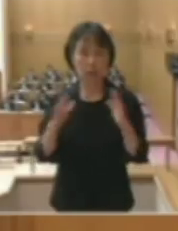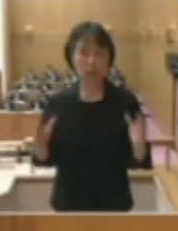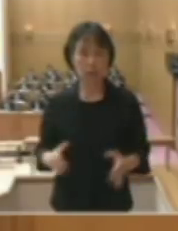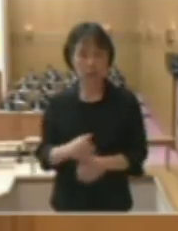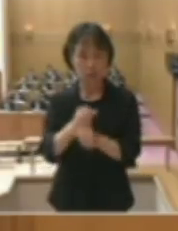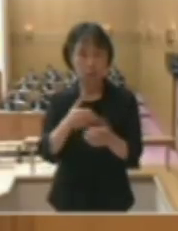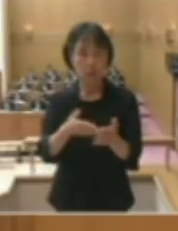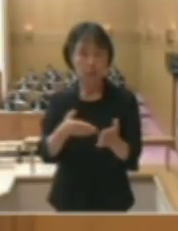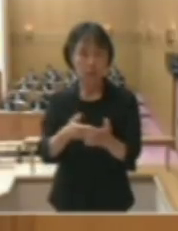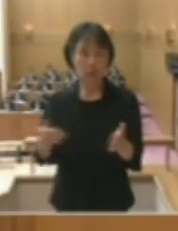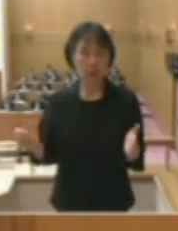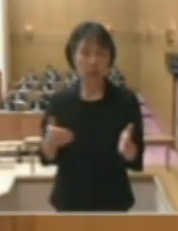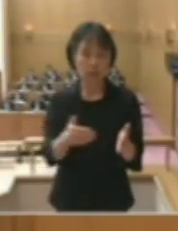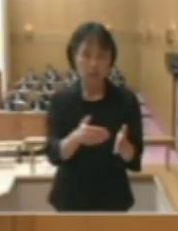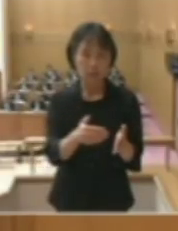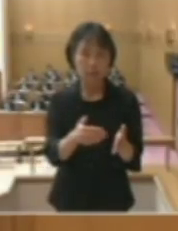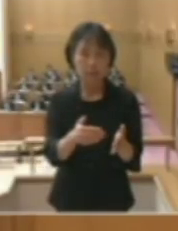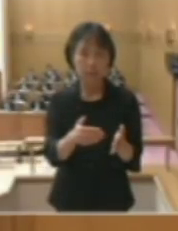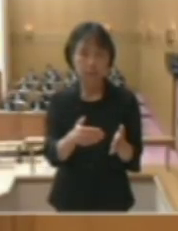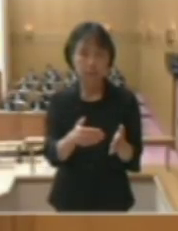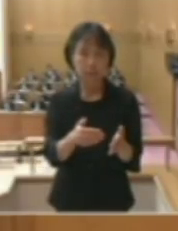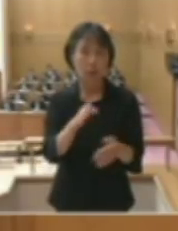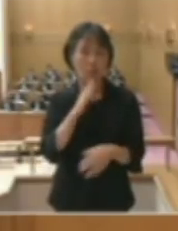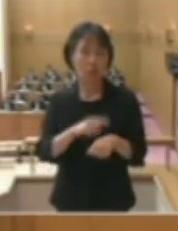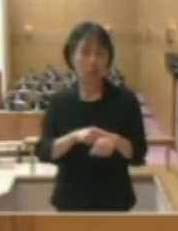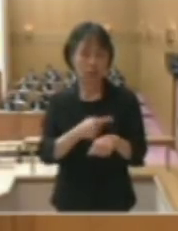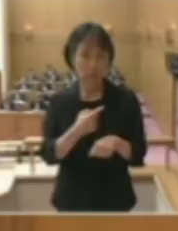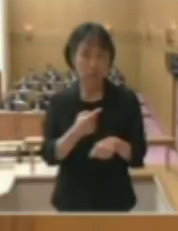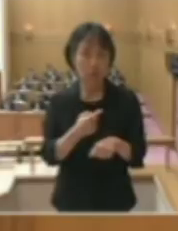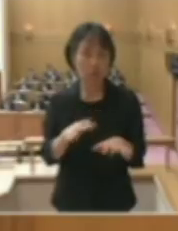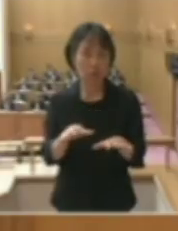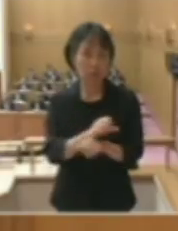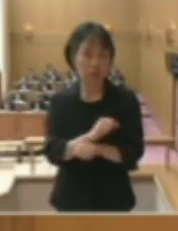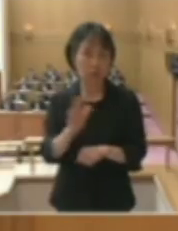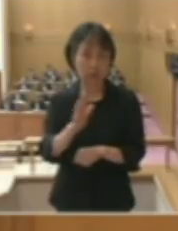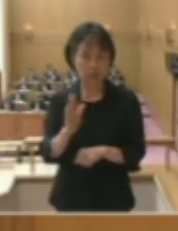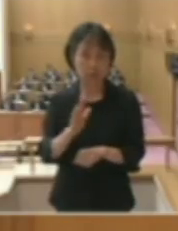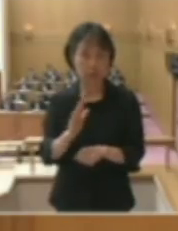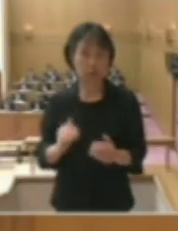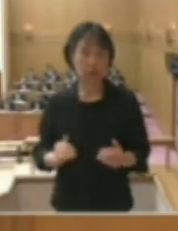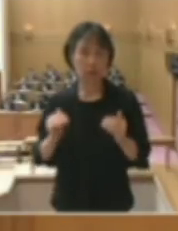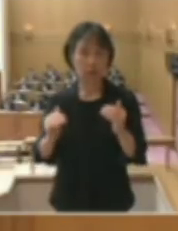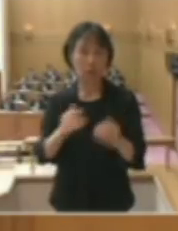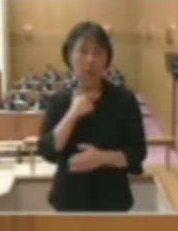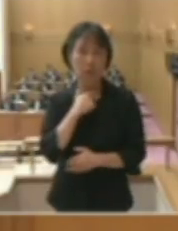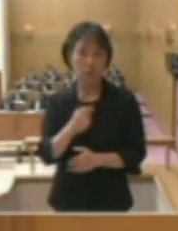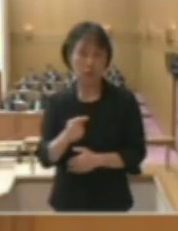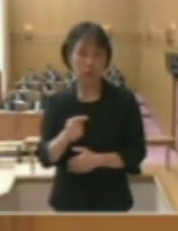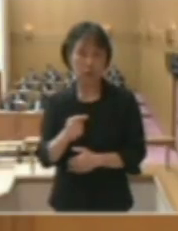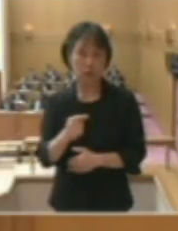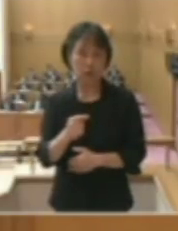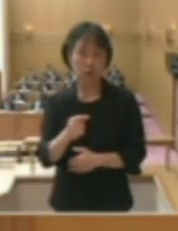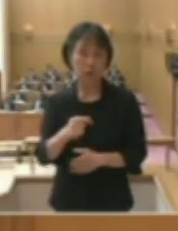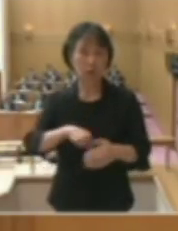として本質を見失わず成長してほしい旨の